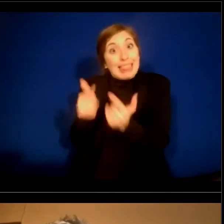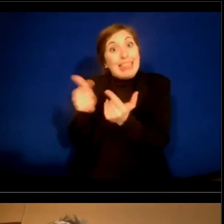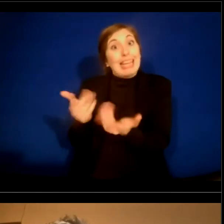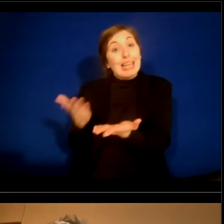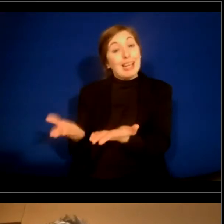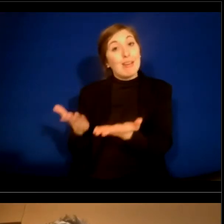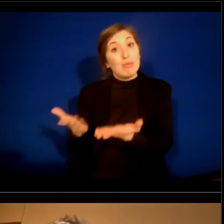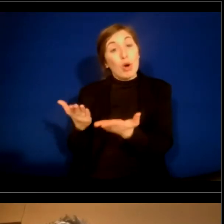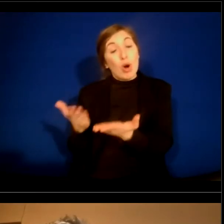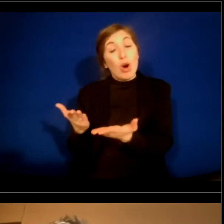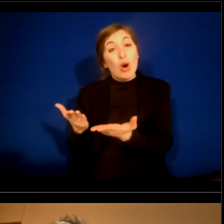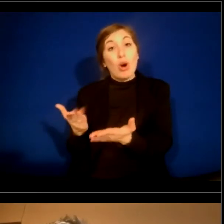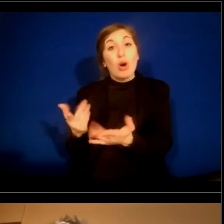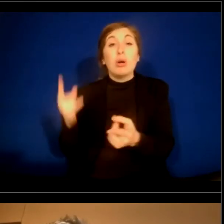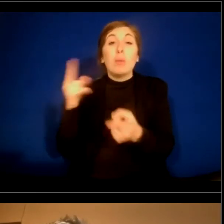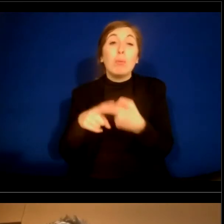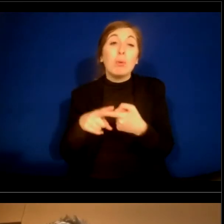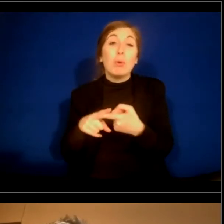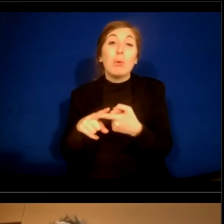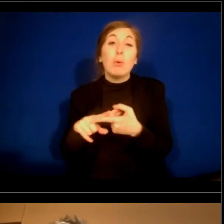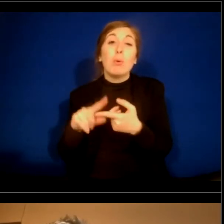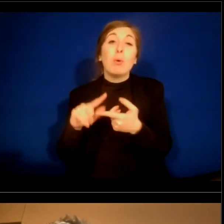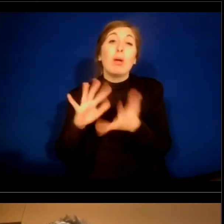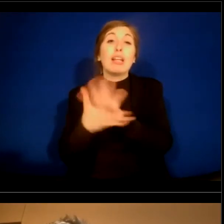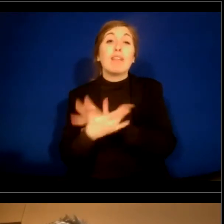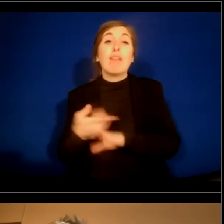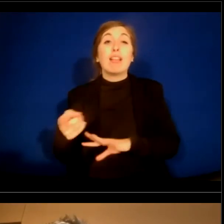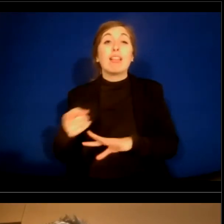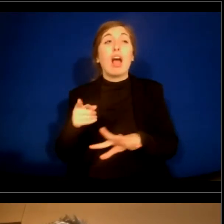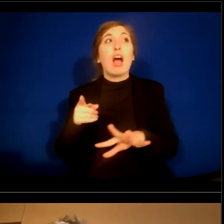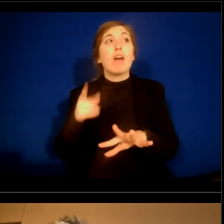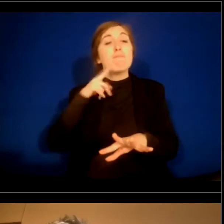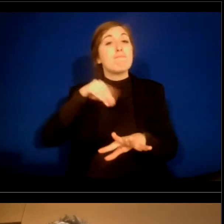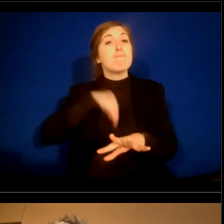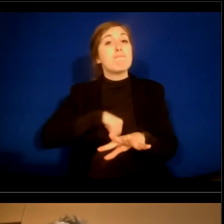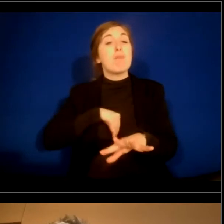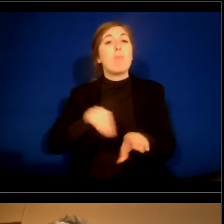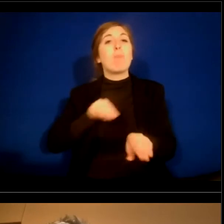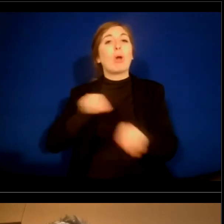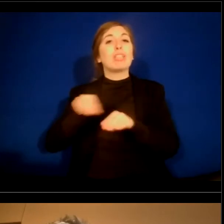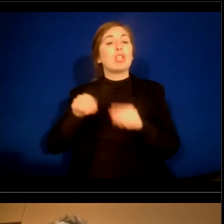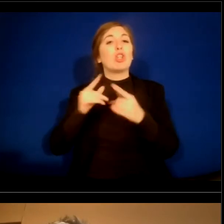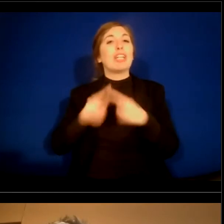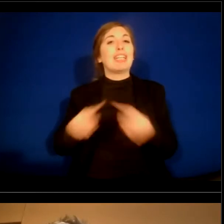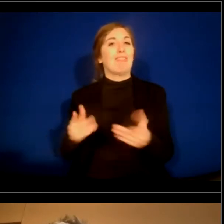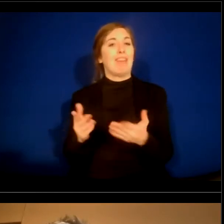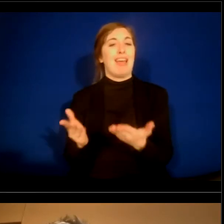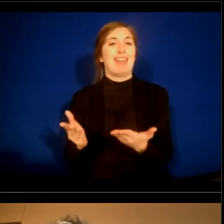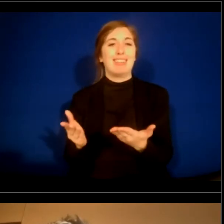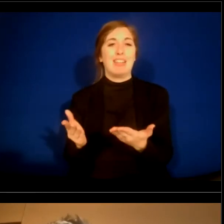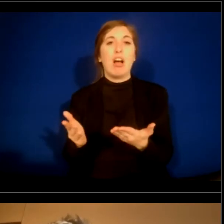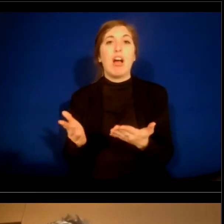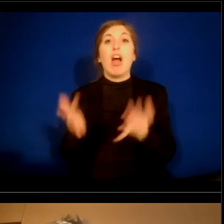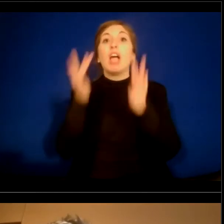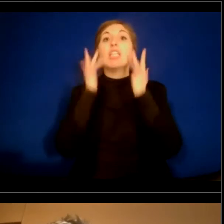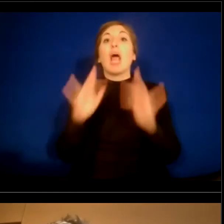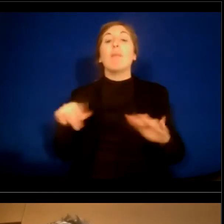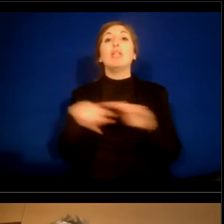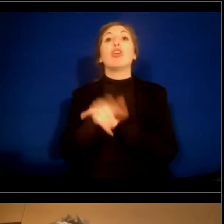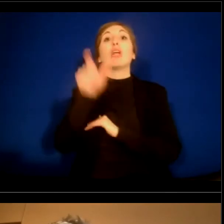una posizione, tra virgolette, diversa da quella di semplice appunto rifugiato,